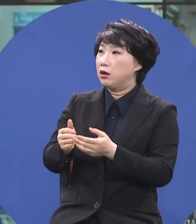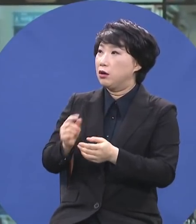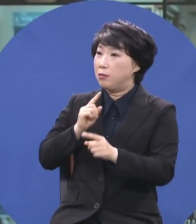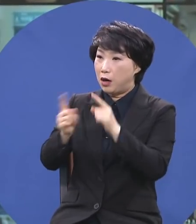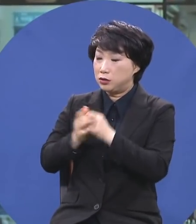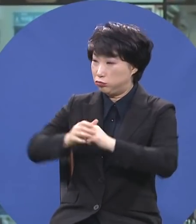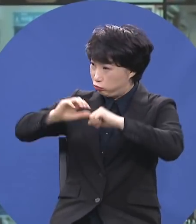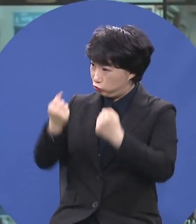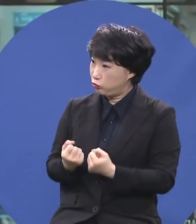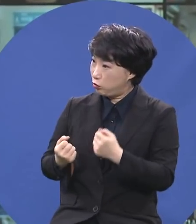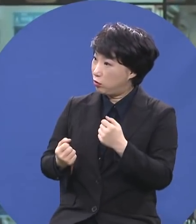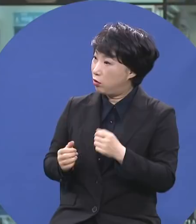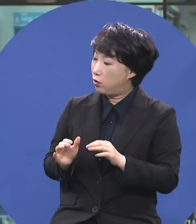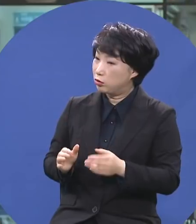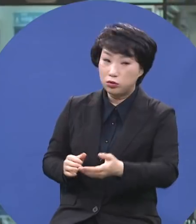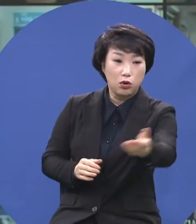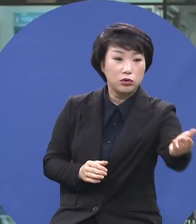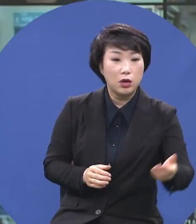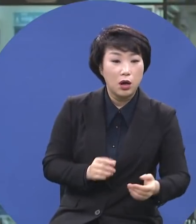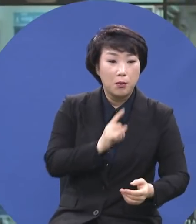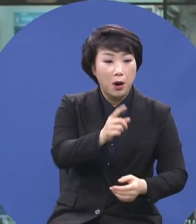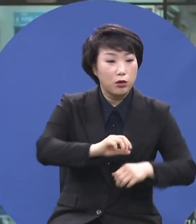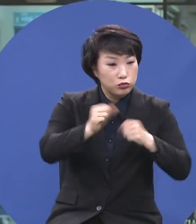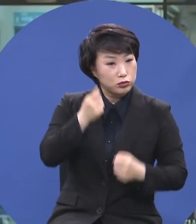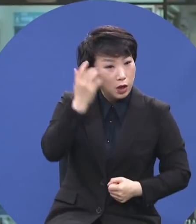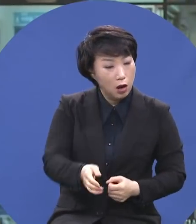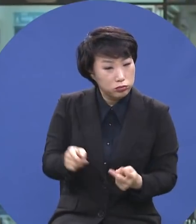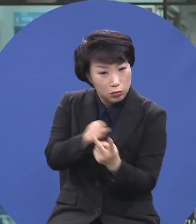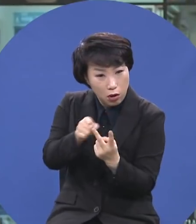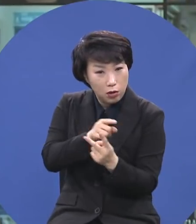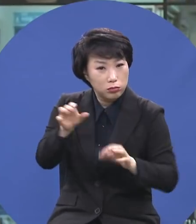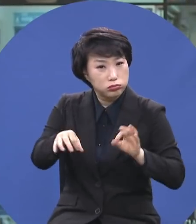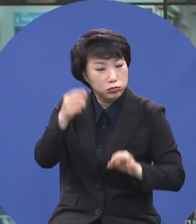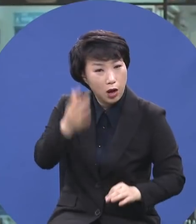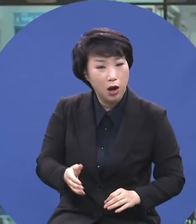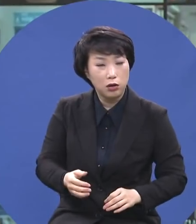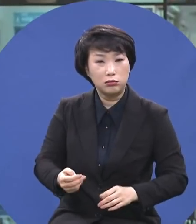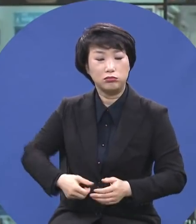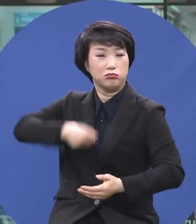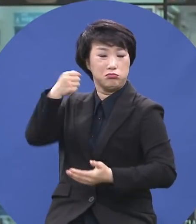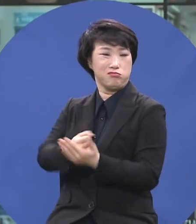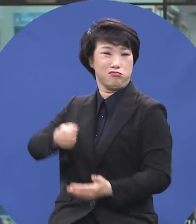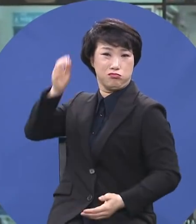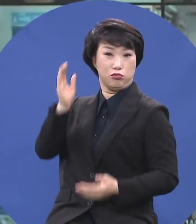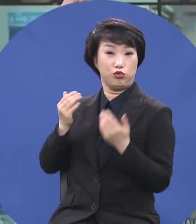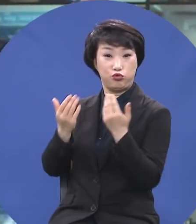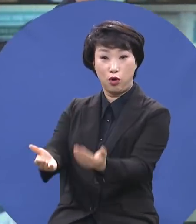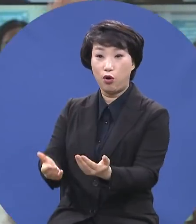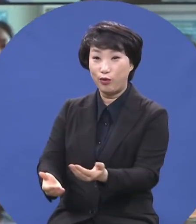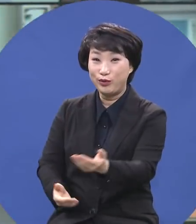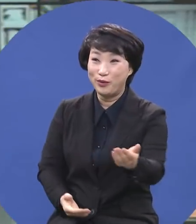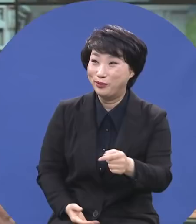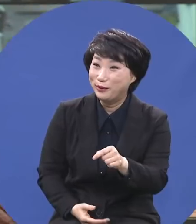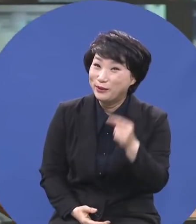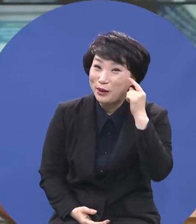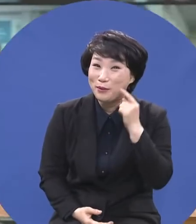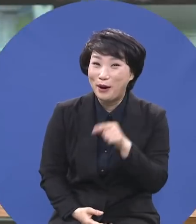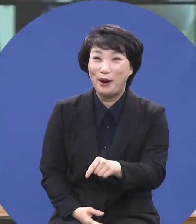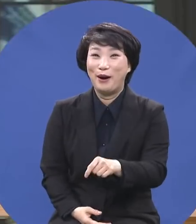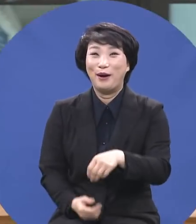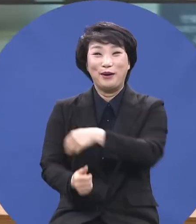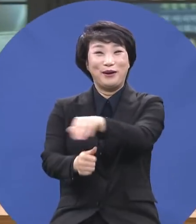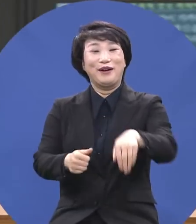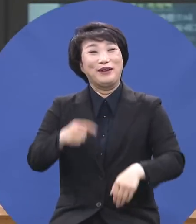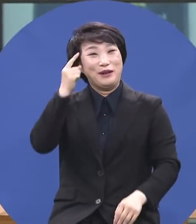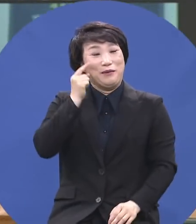하나님의 말을 들어야 되느냐, 너희 말을 들어야 되냐 하면서 담대히 목숨을 걸었던 거 한번 생각해봐라 그